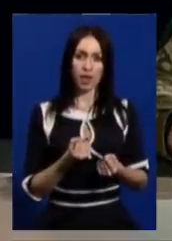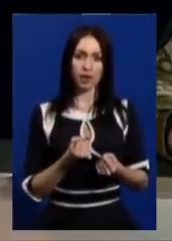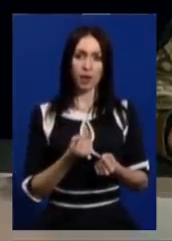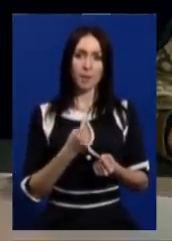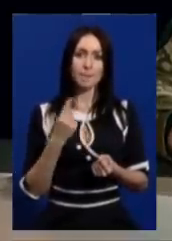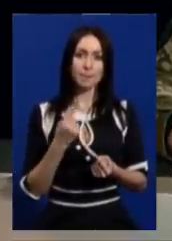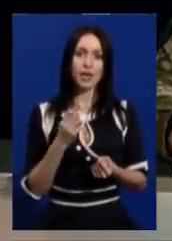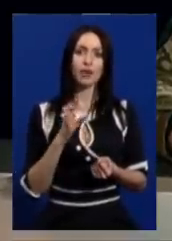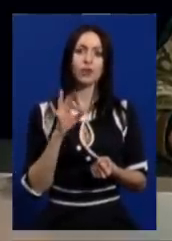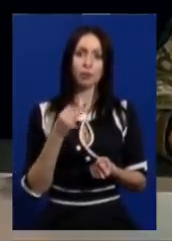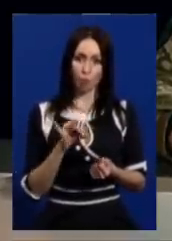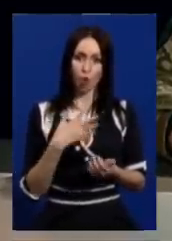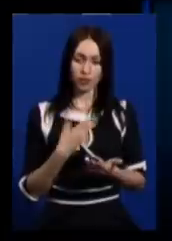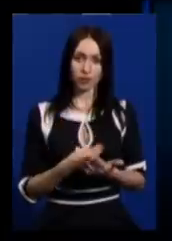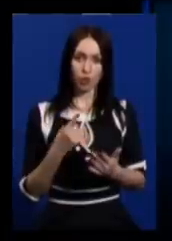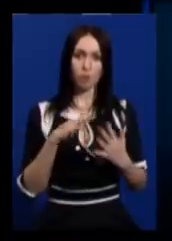бой свой.